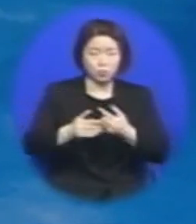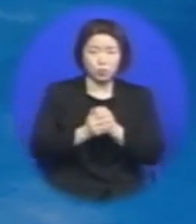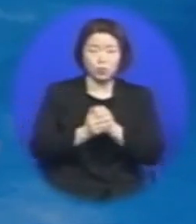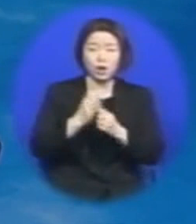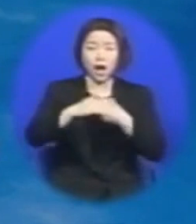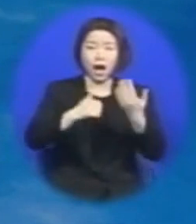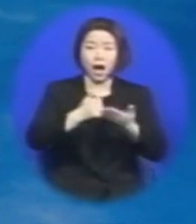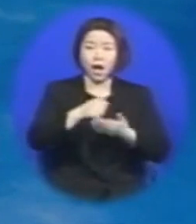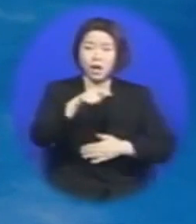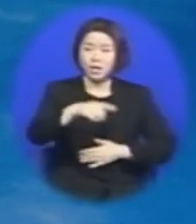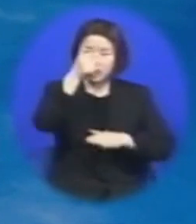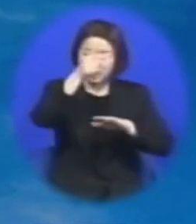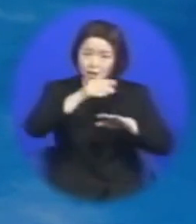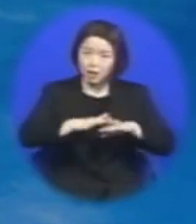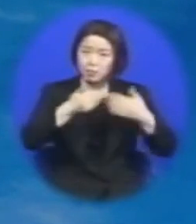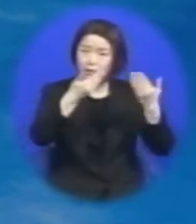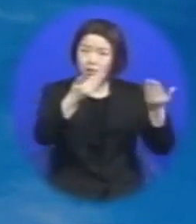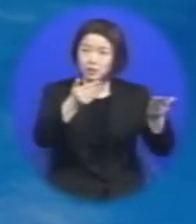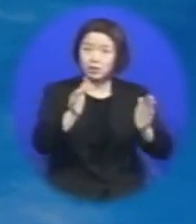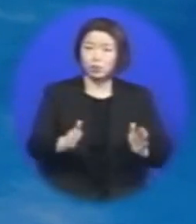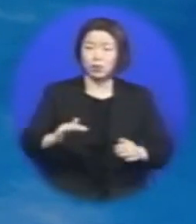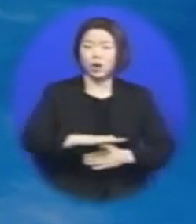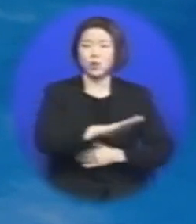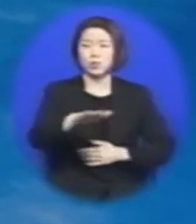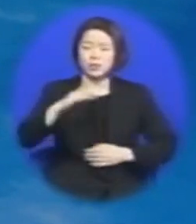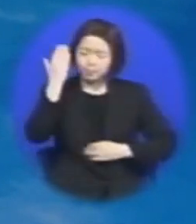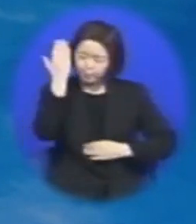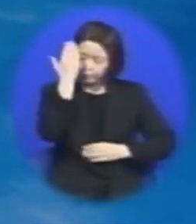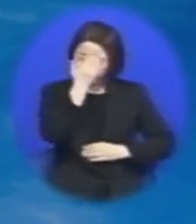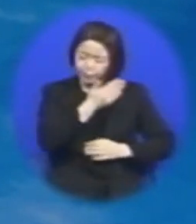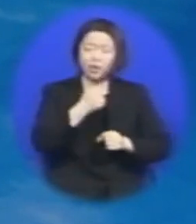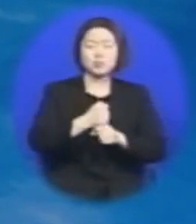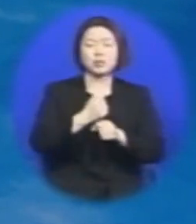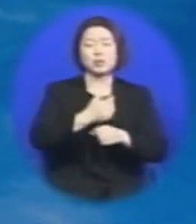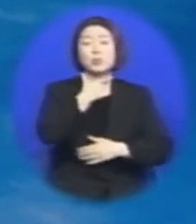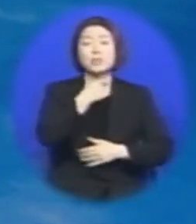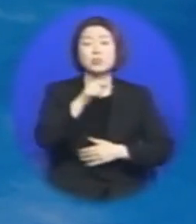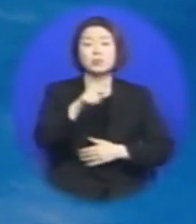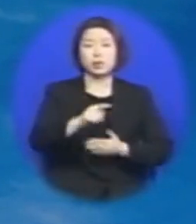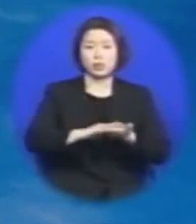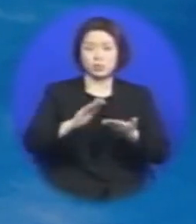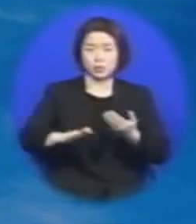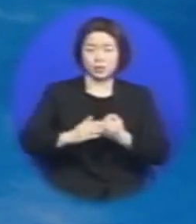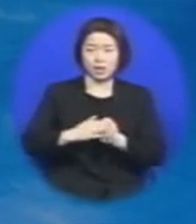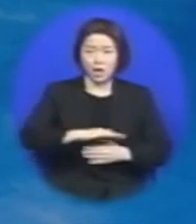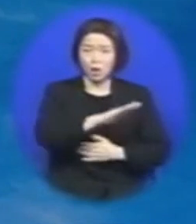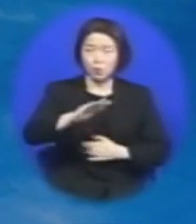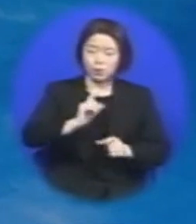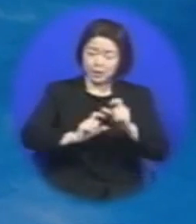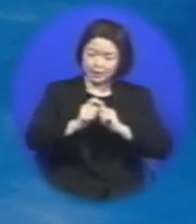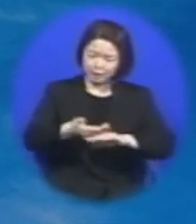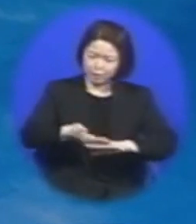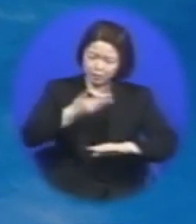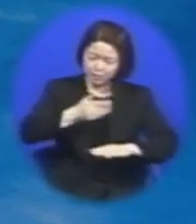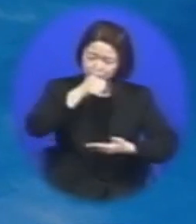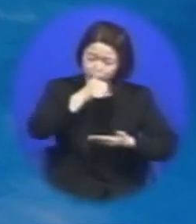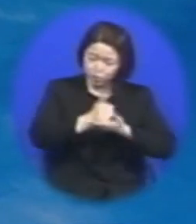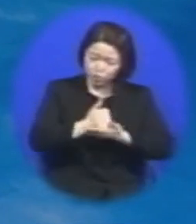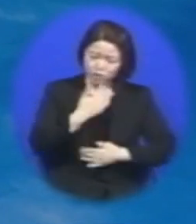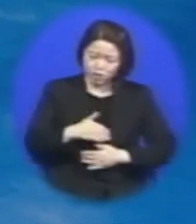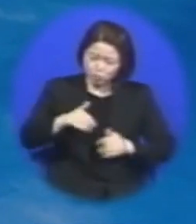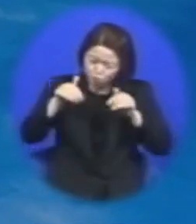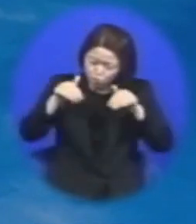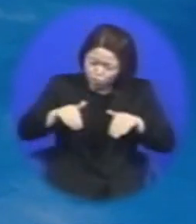하나님은이 예배를 드리면서 우리를 정결하게 하고 싶어 하시는 것입니다 우리가 더 이상 죄와 육신의 종노릇